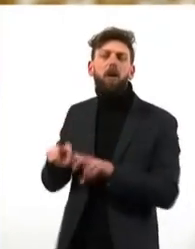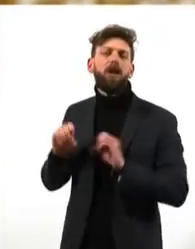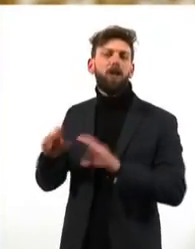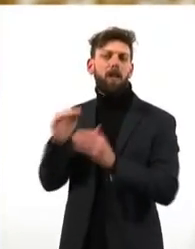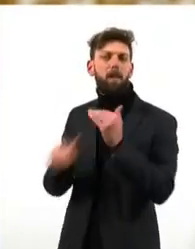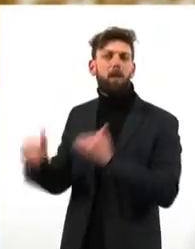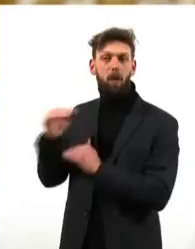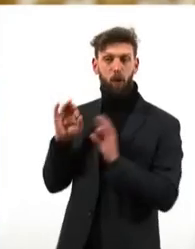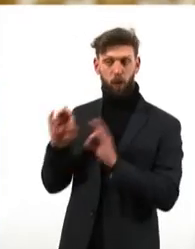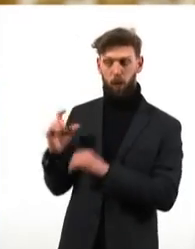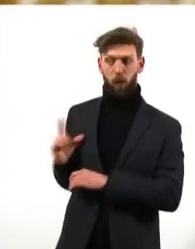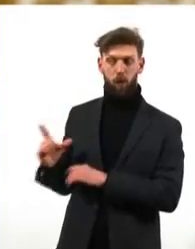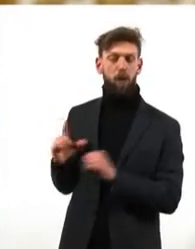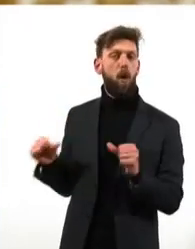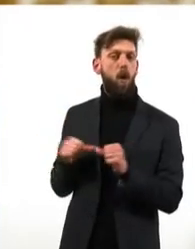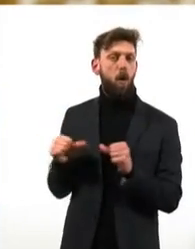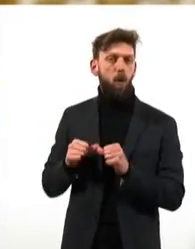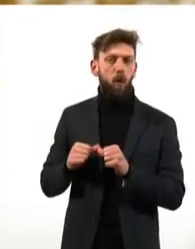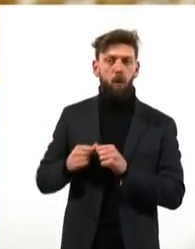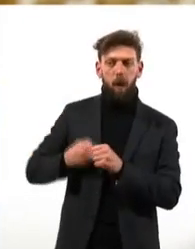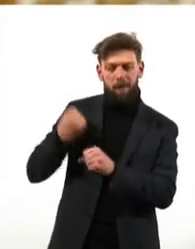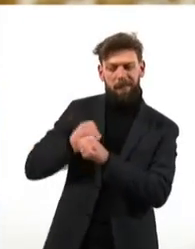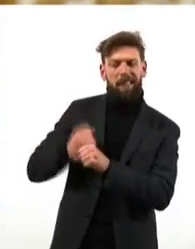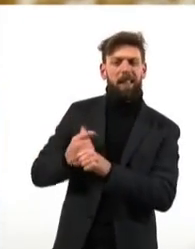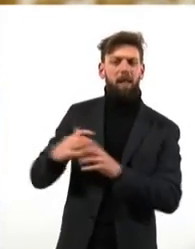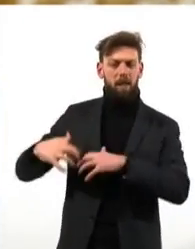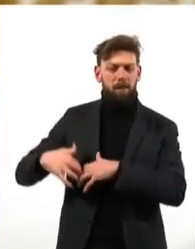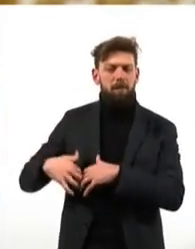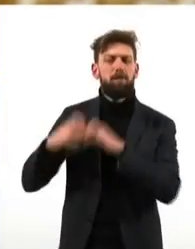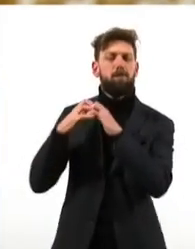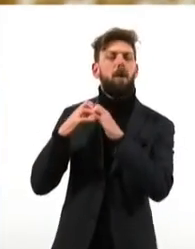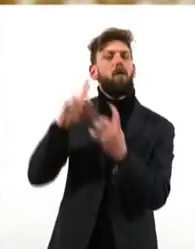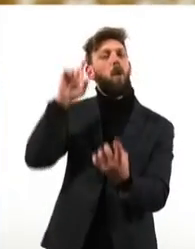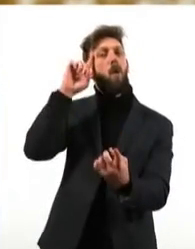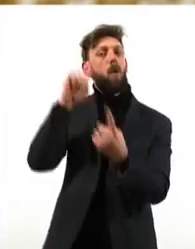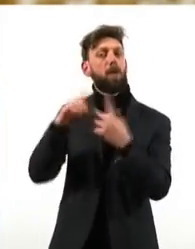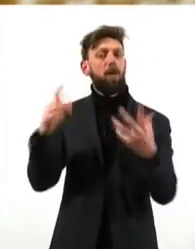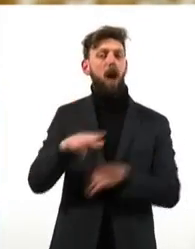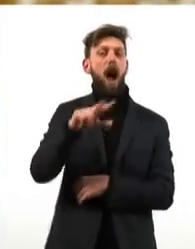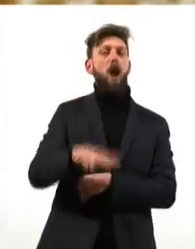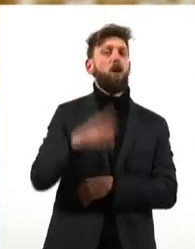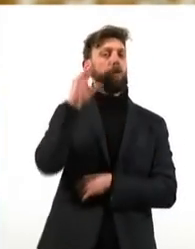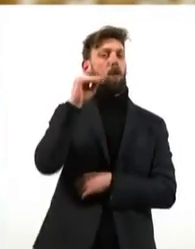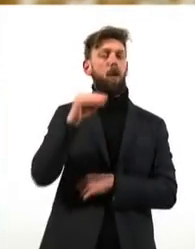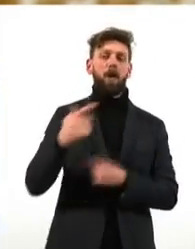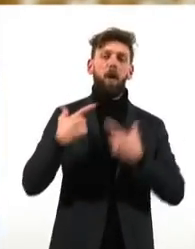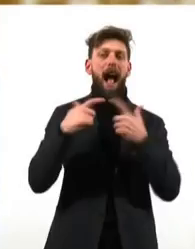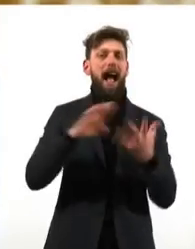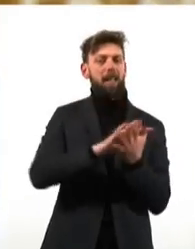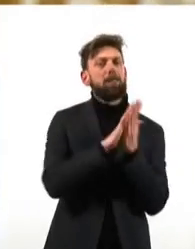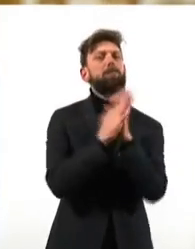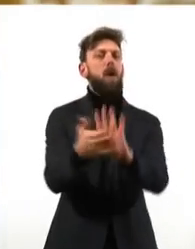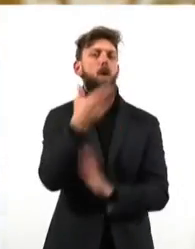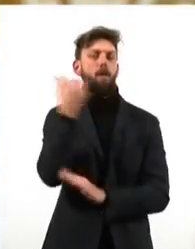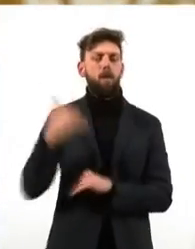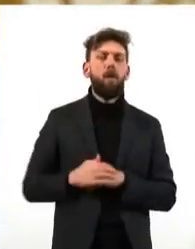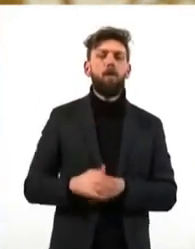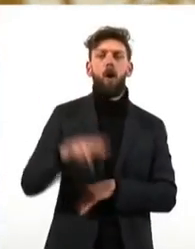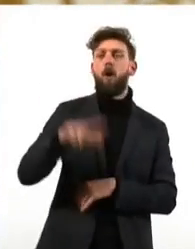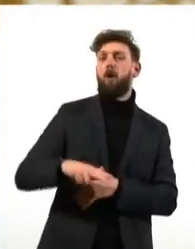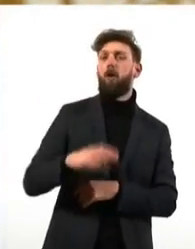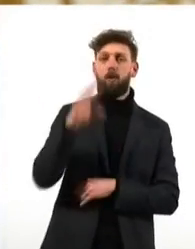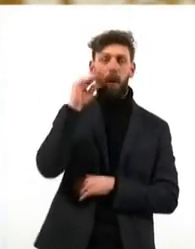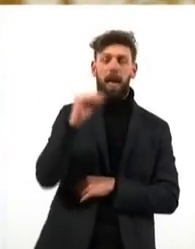vient de lancer un travail pour améliorer l'accès au logement étudiant, améliorer la qualité du logement étudiant, regarder